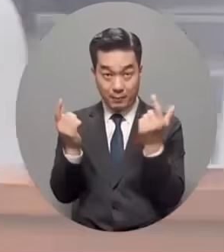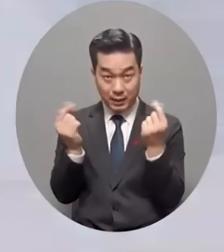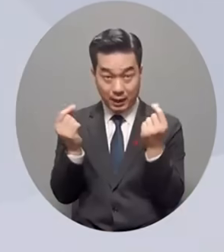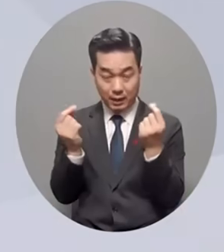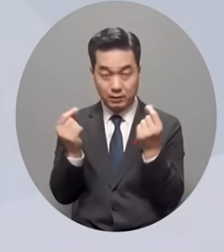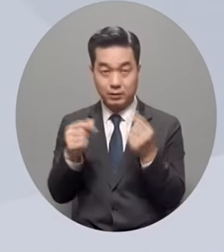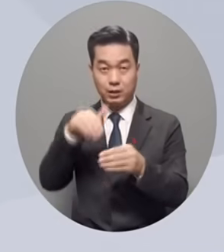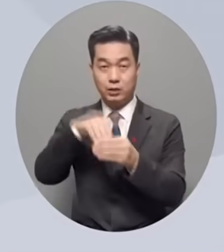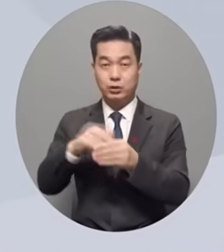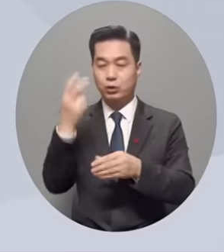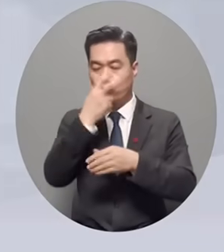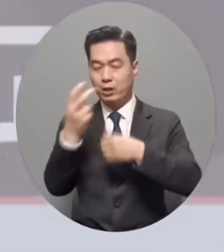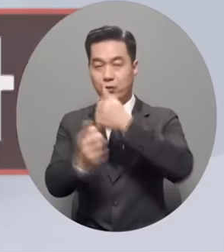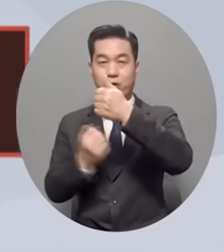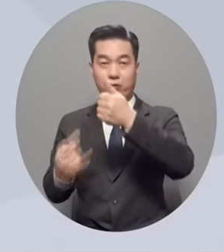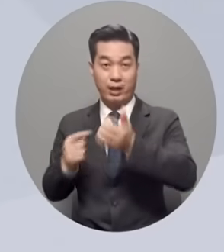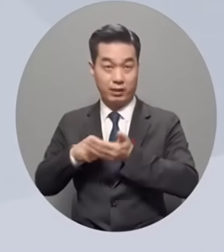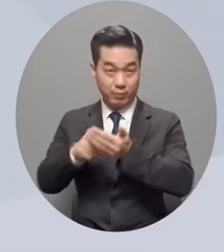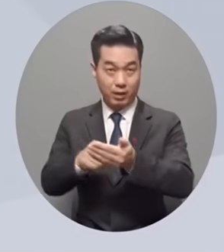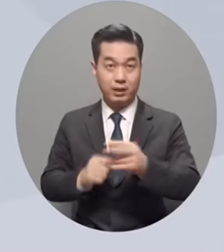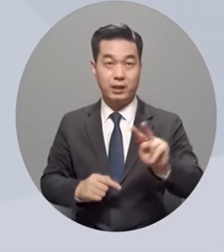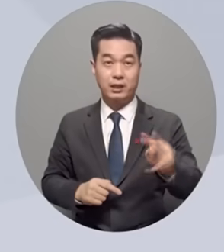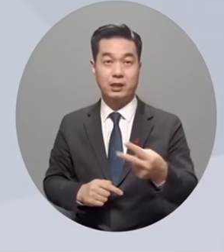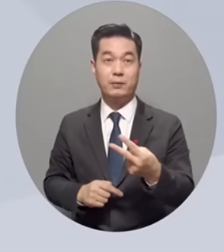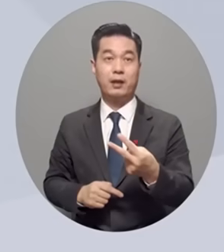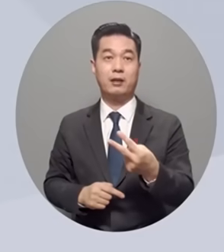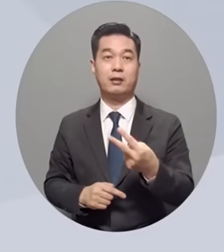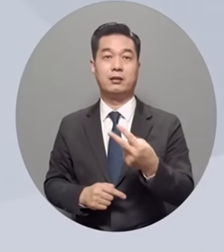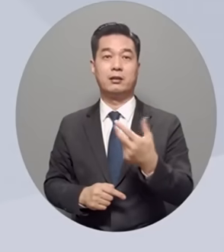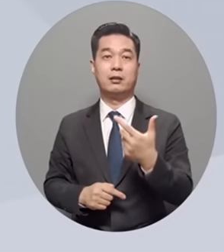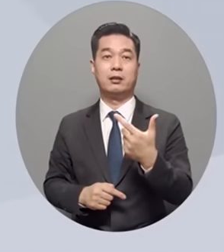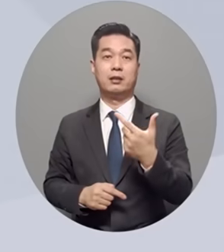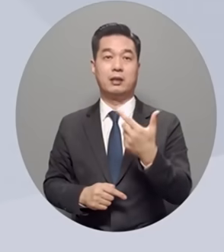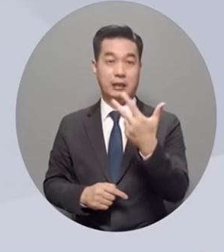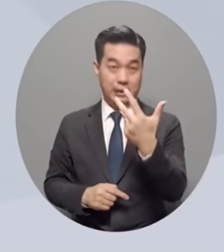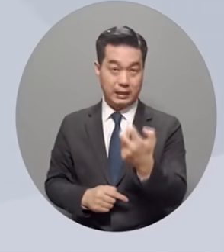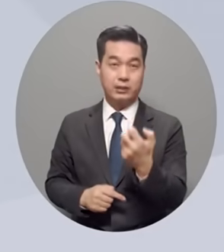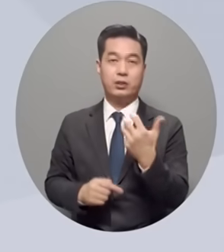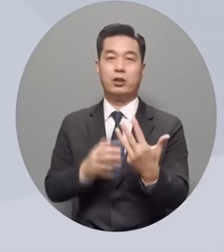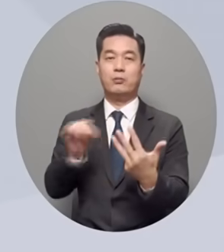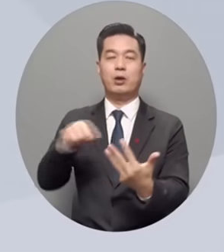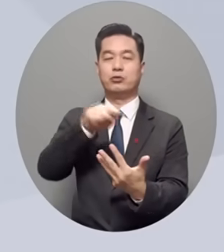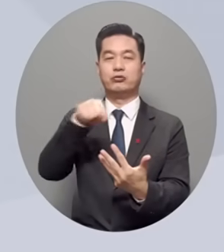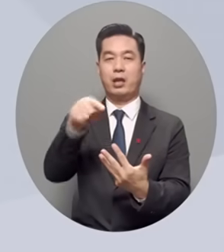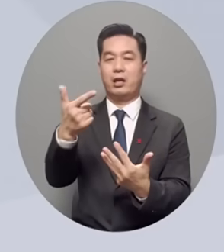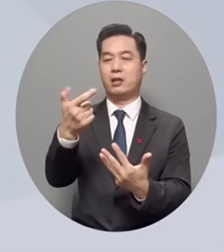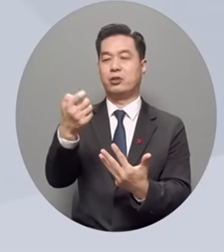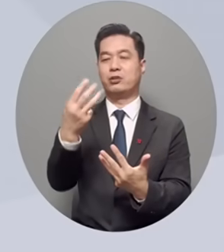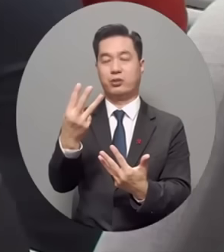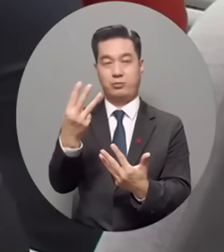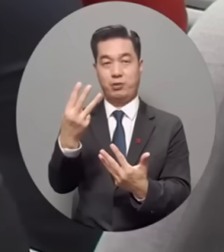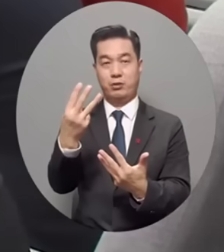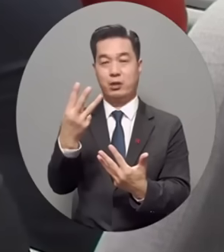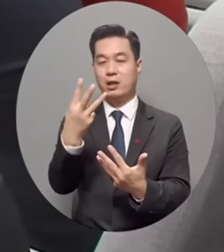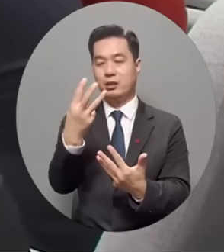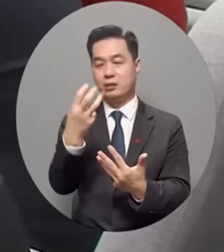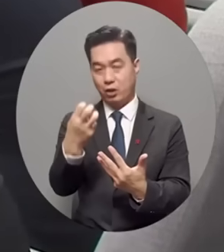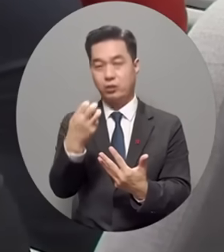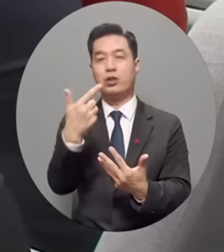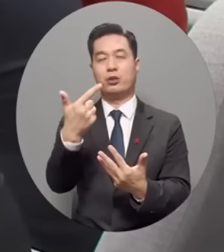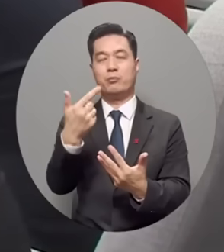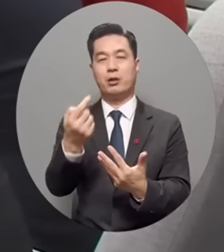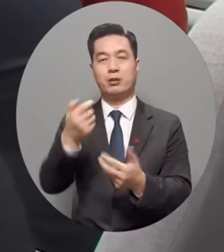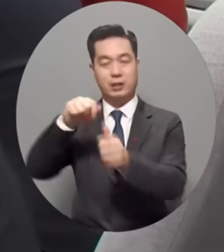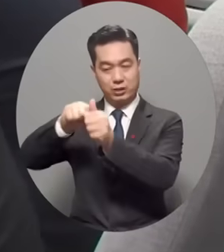등록한 예비후보 278명 가운데 36명이 음주운전으로 처벌을 받은 것으로 드러났습니다.